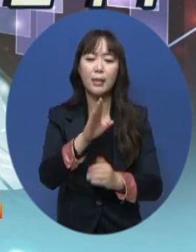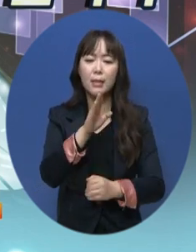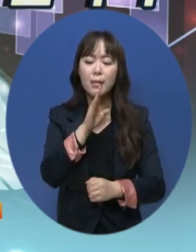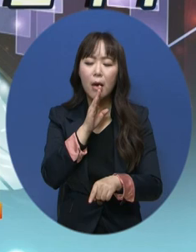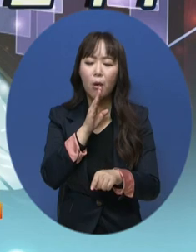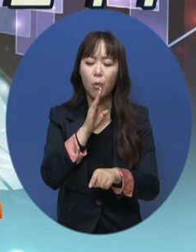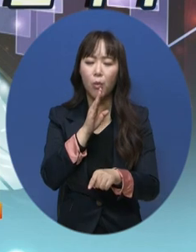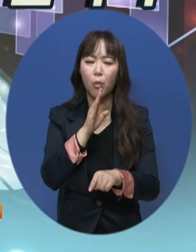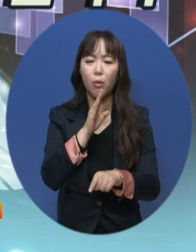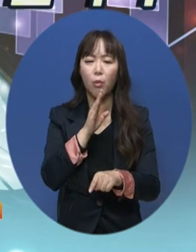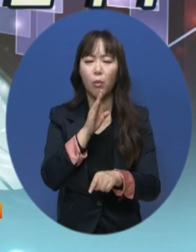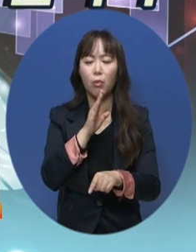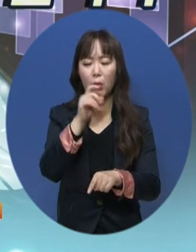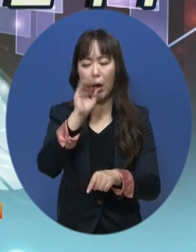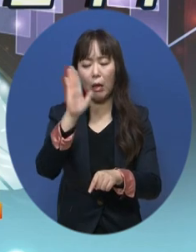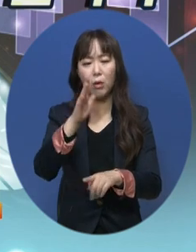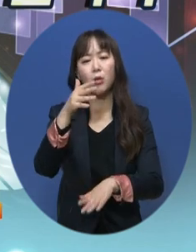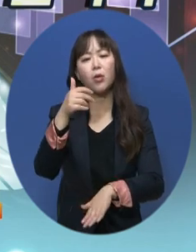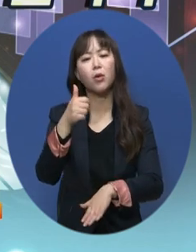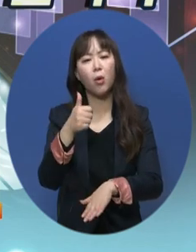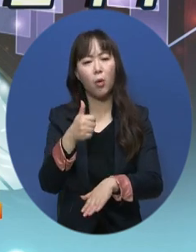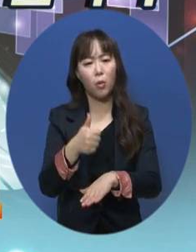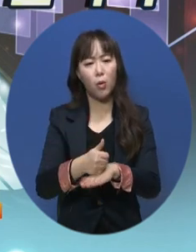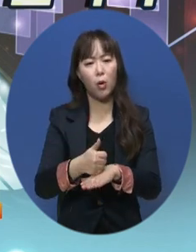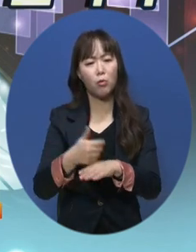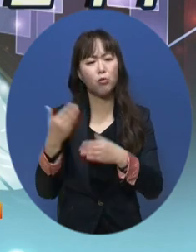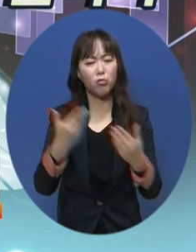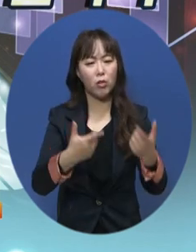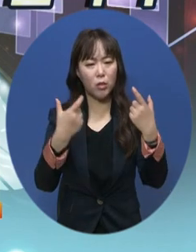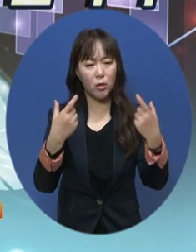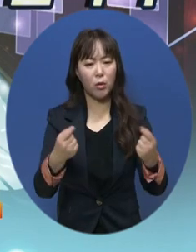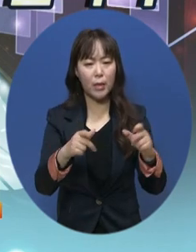실질적으로는 불리한 결과를 초래하게 했다며